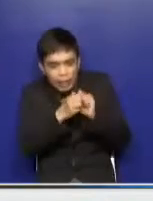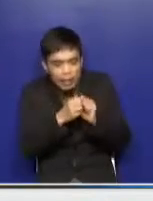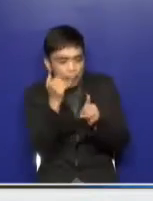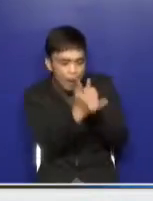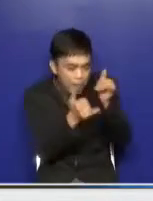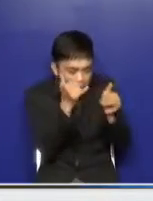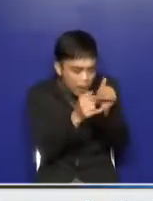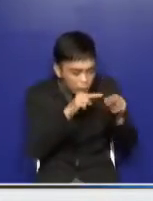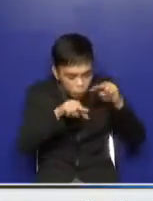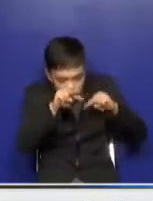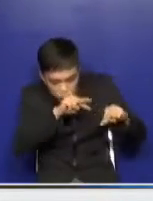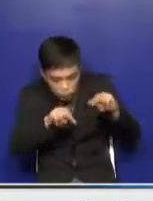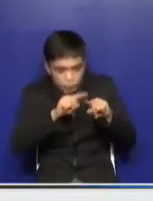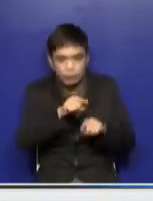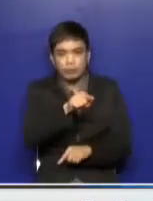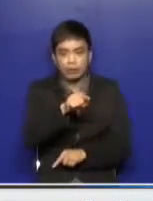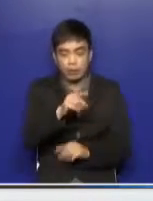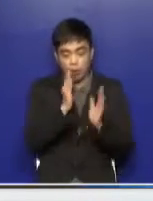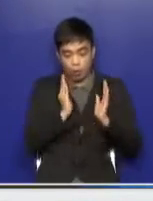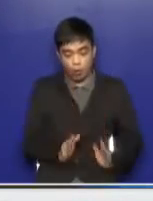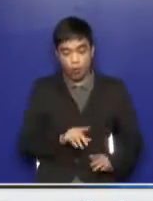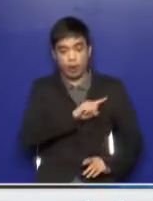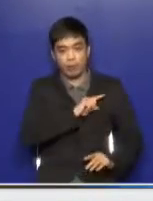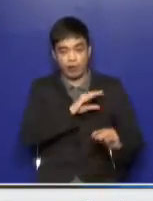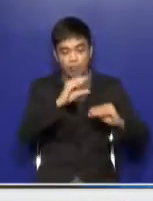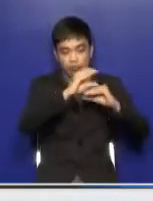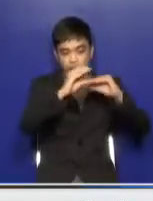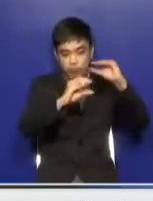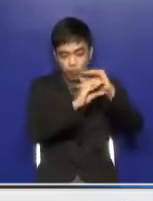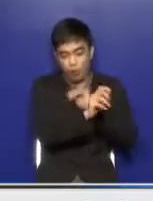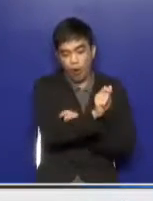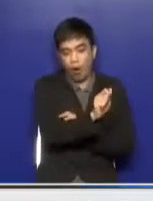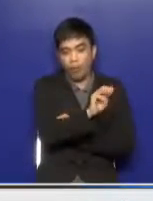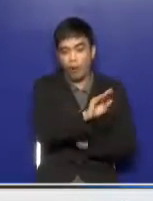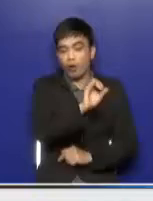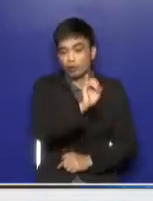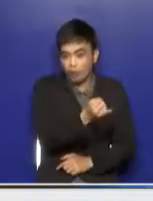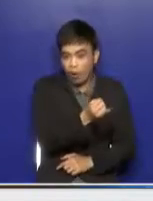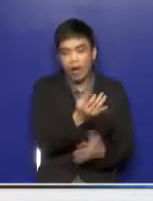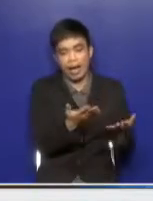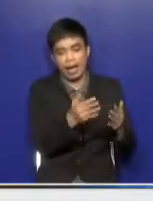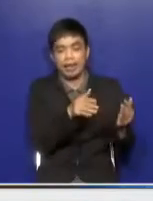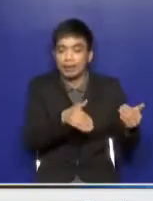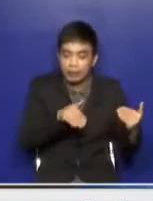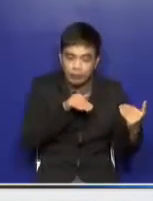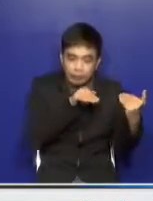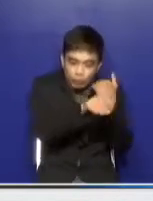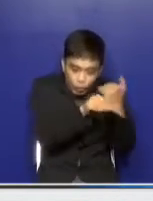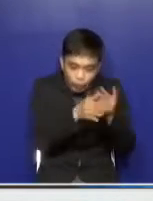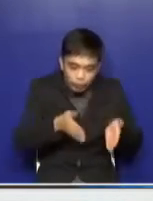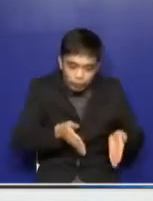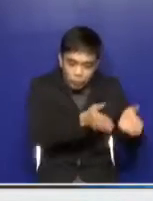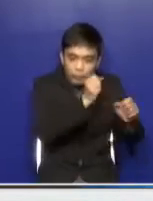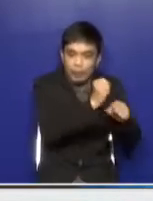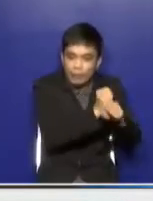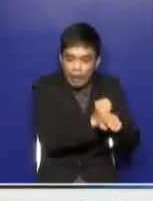บเขาคนที่เขาก่อสร้างมาเนี่ยแบบเช่นอบต.หรืออบจ.ที่ก่อสร้างพวกถนนพวกอะไรต่ออะไรนะพอตรวจสอ